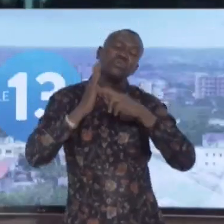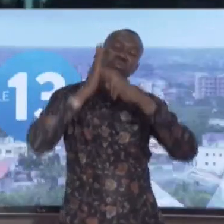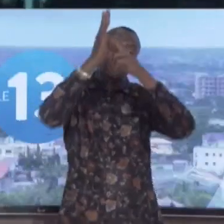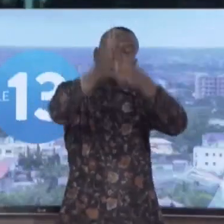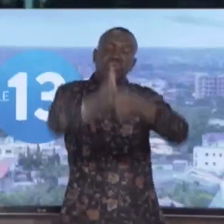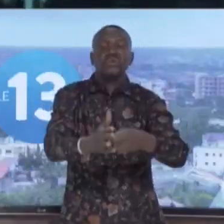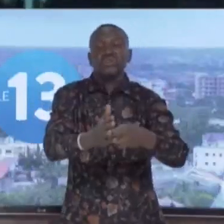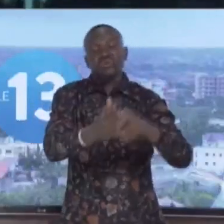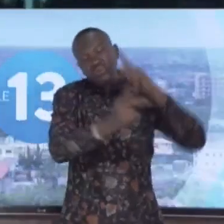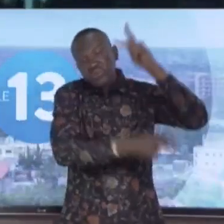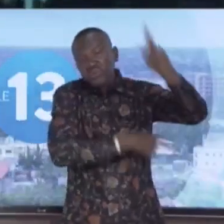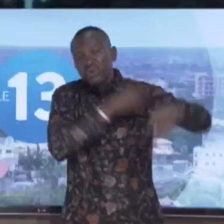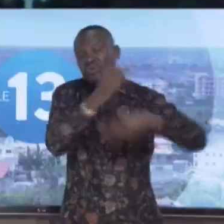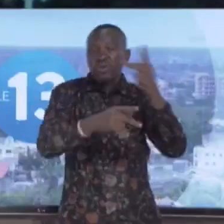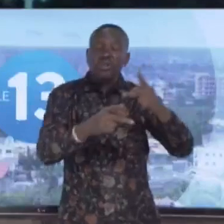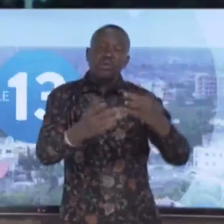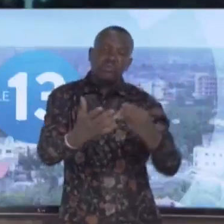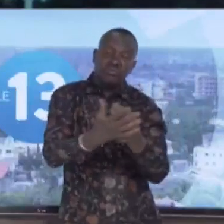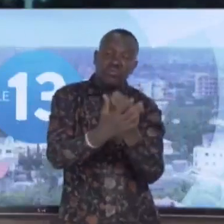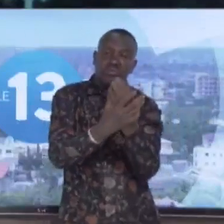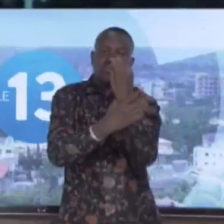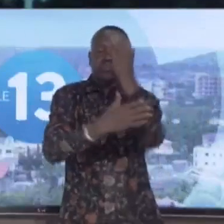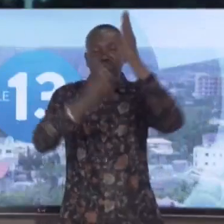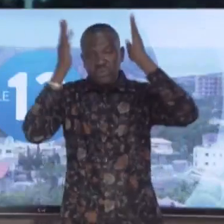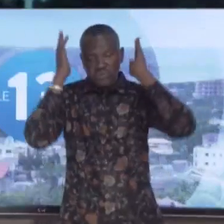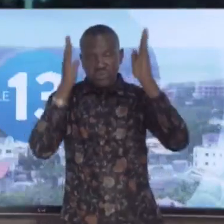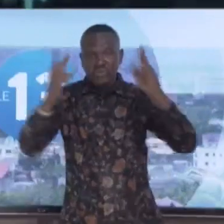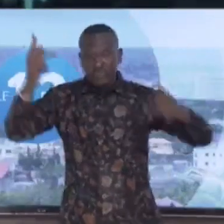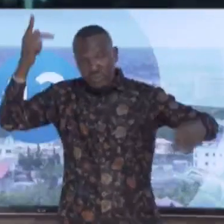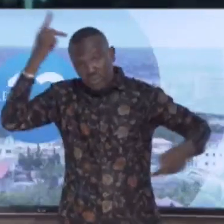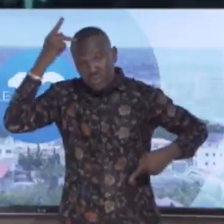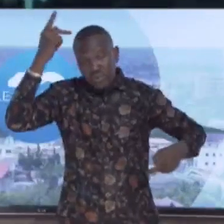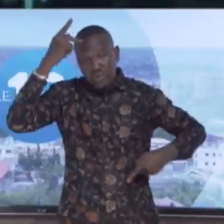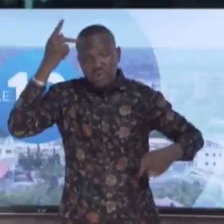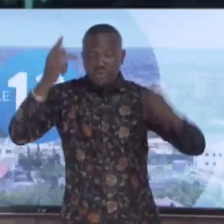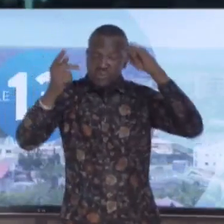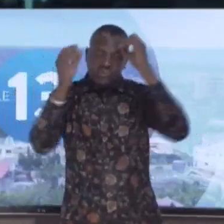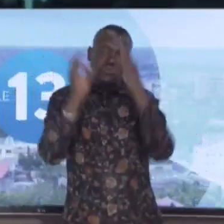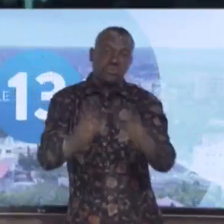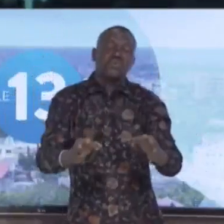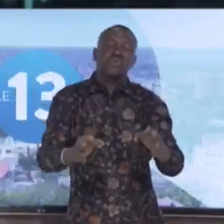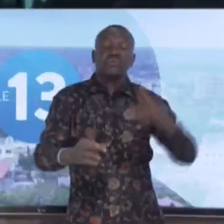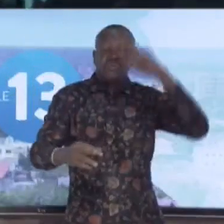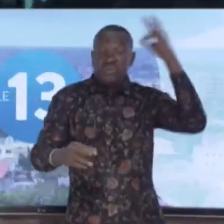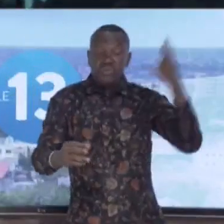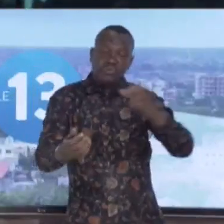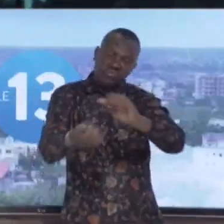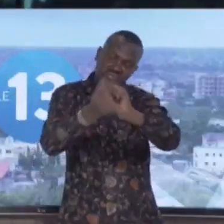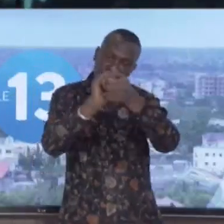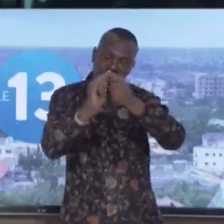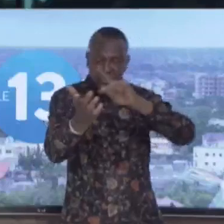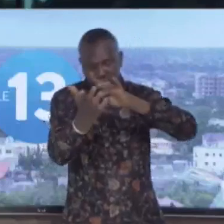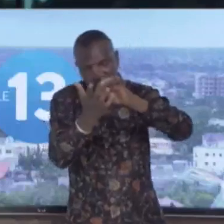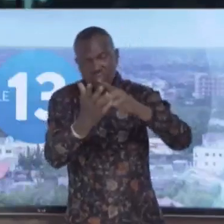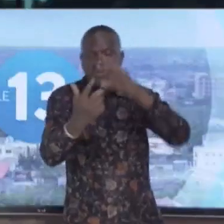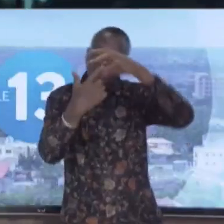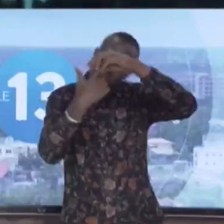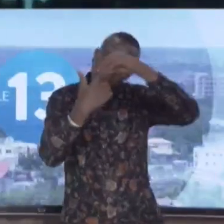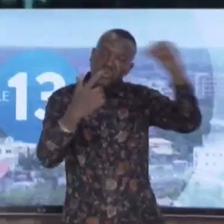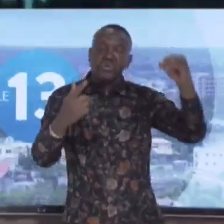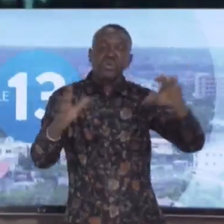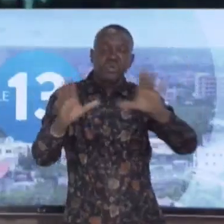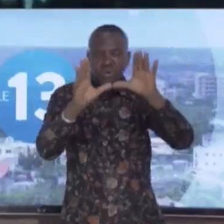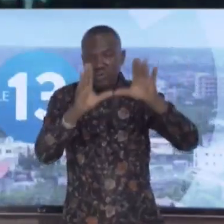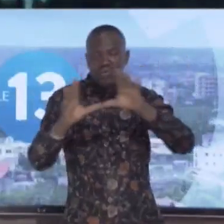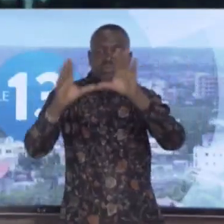société civile pour promouvoir la prévention des maladies. C'est une initiative du réseau d'accès aux médicaments essentiels en collaboration